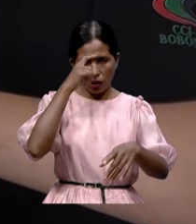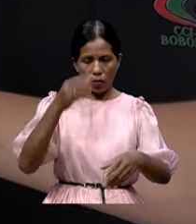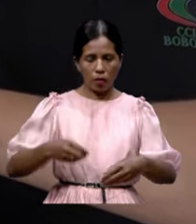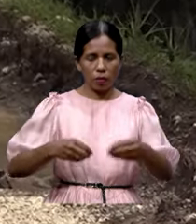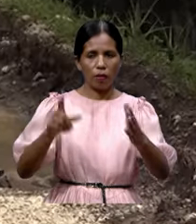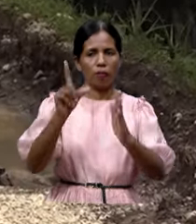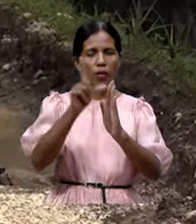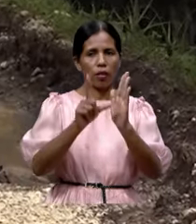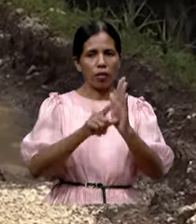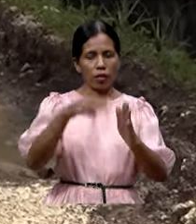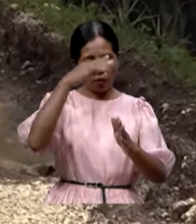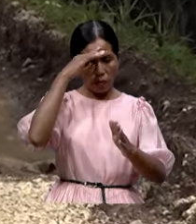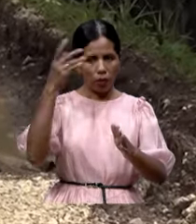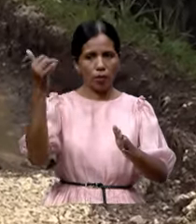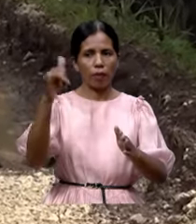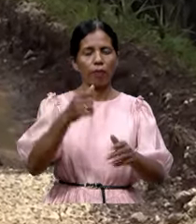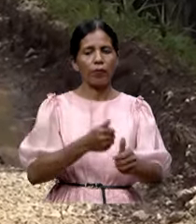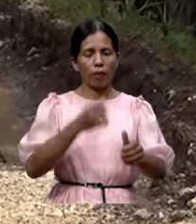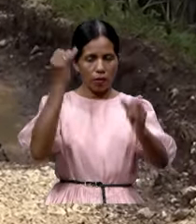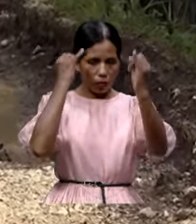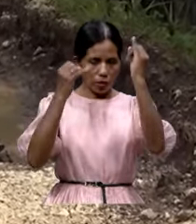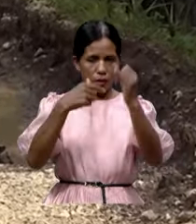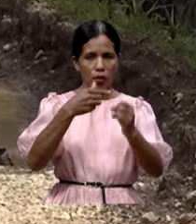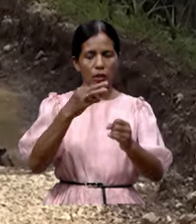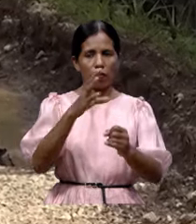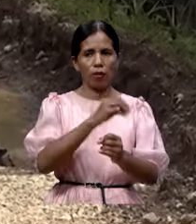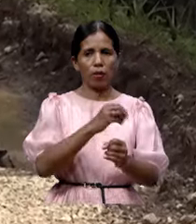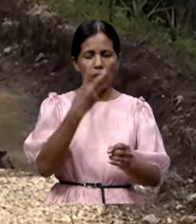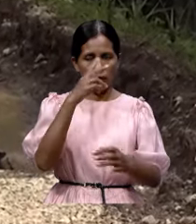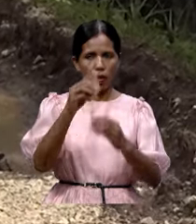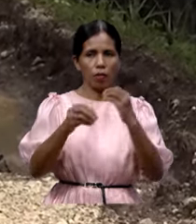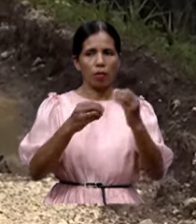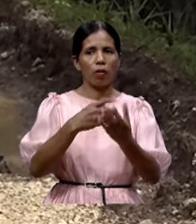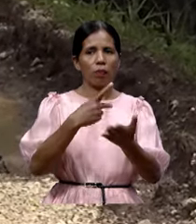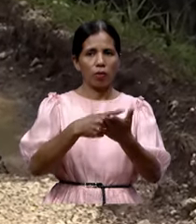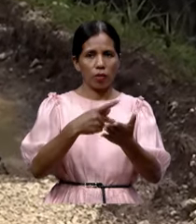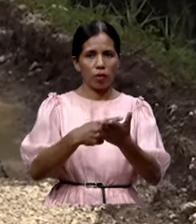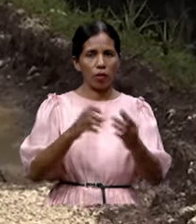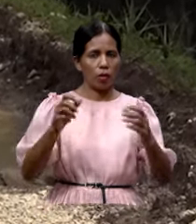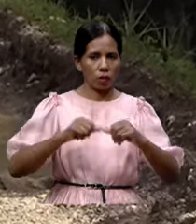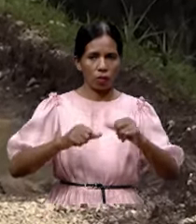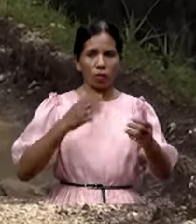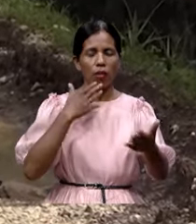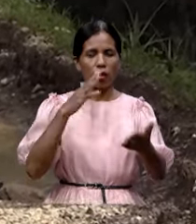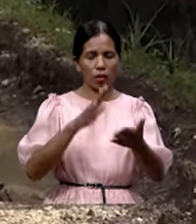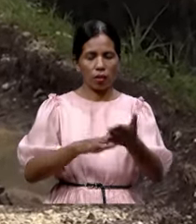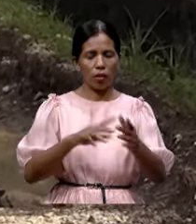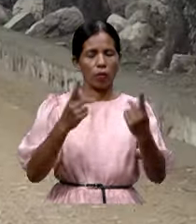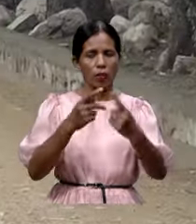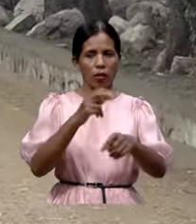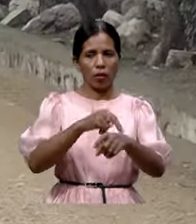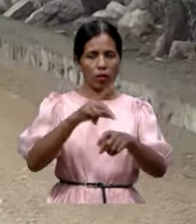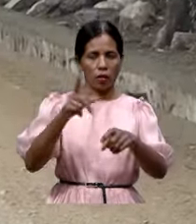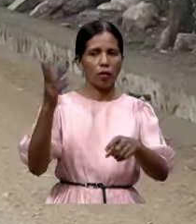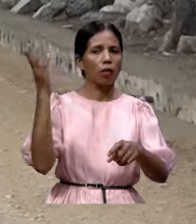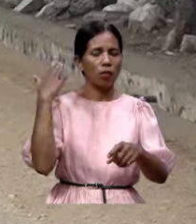meta basira. Tuir informasaun ne beje menasesa, realizasaun ba projetu hirak ne lao ladung dia tamba empresa nasional sira ne be